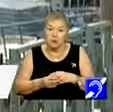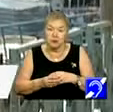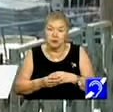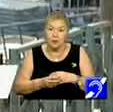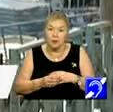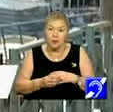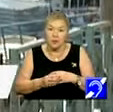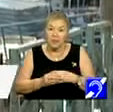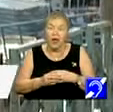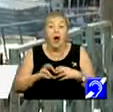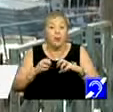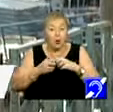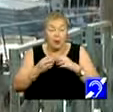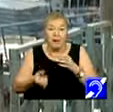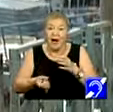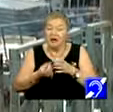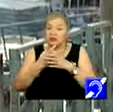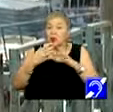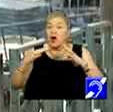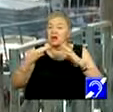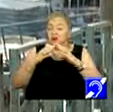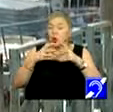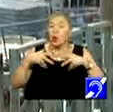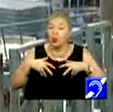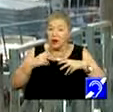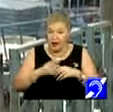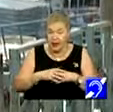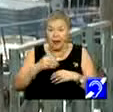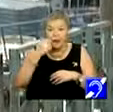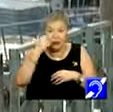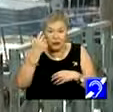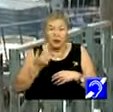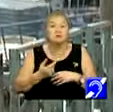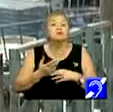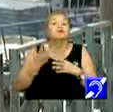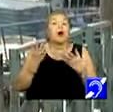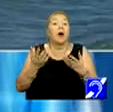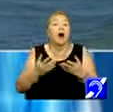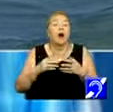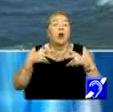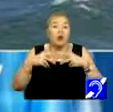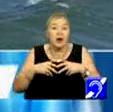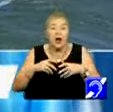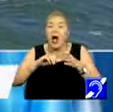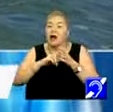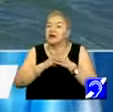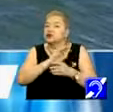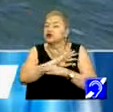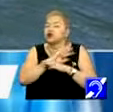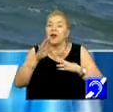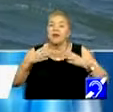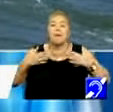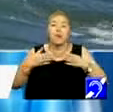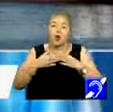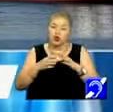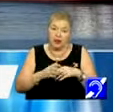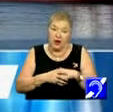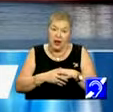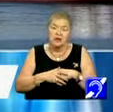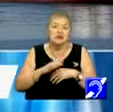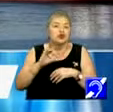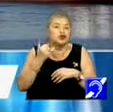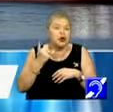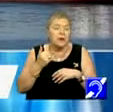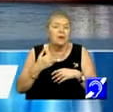Bun găsit, da. Problema a început odată cu războiul din Ucraina, atunci când vecinii noștri și-au închis toate porturile maritime, iar operațiunile